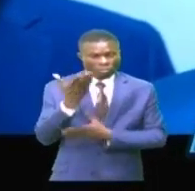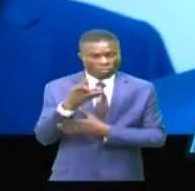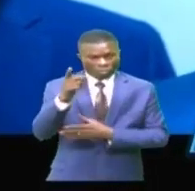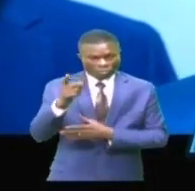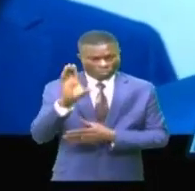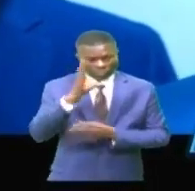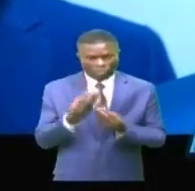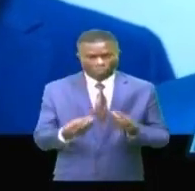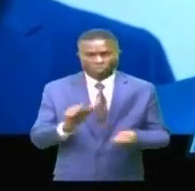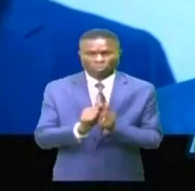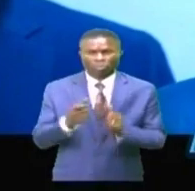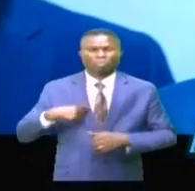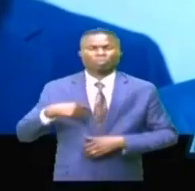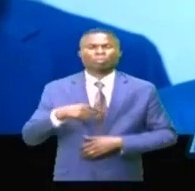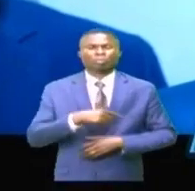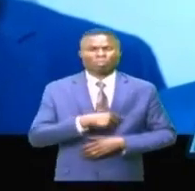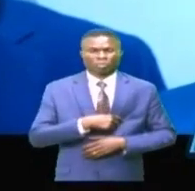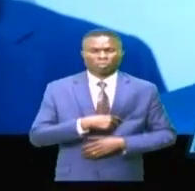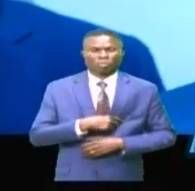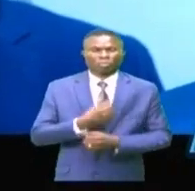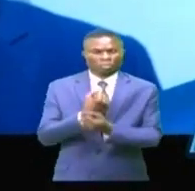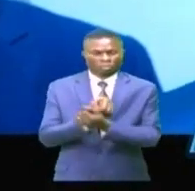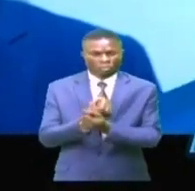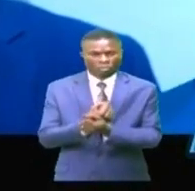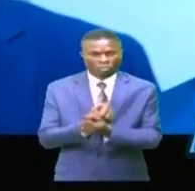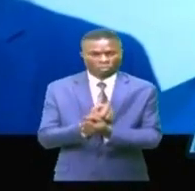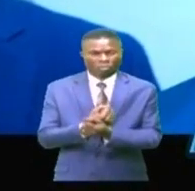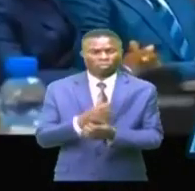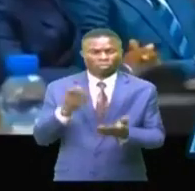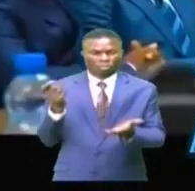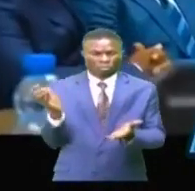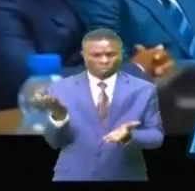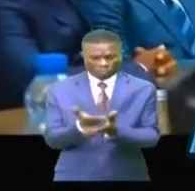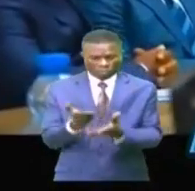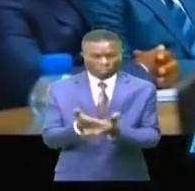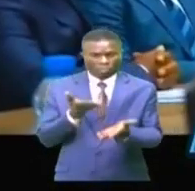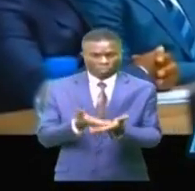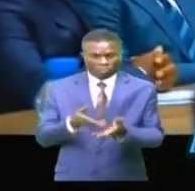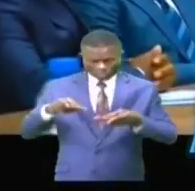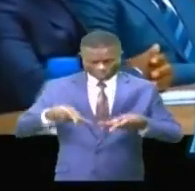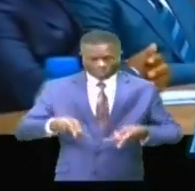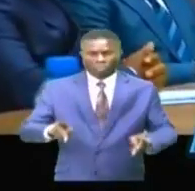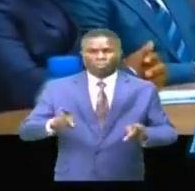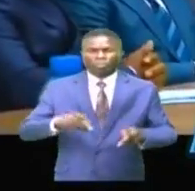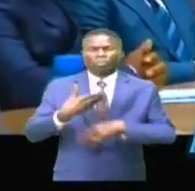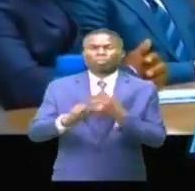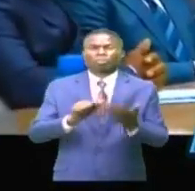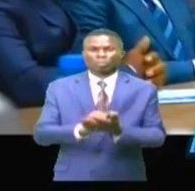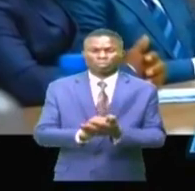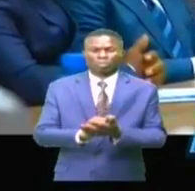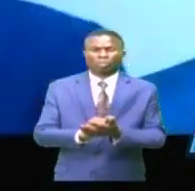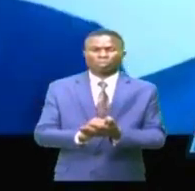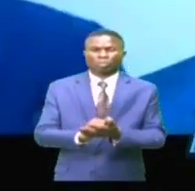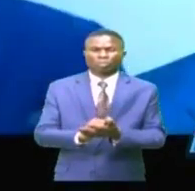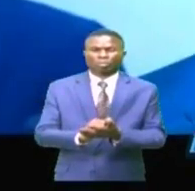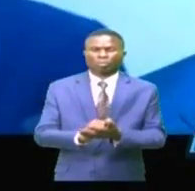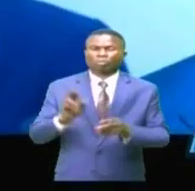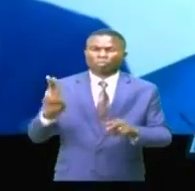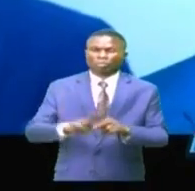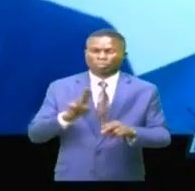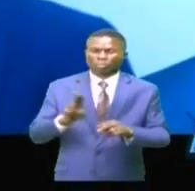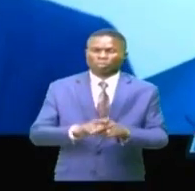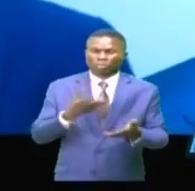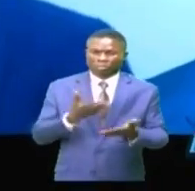bonsoir ce moment grâce à l'ASP nous avons de cette attestations qui nous donne l'autorité et le pouvoir de pouvoir exercer la